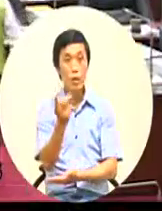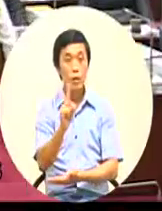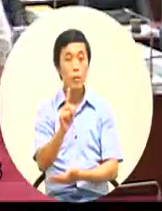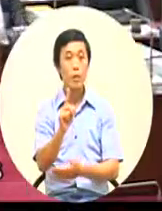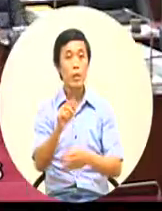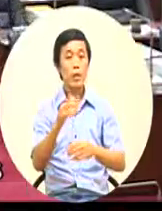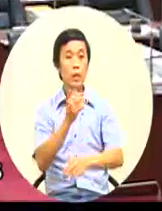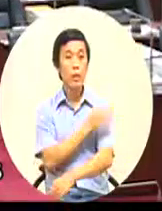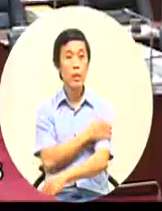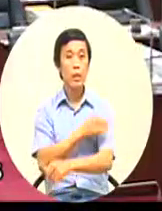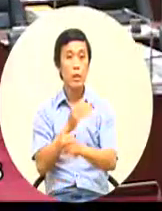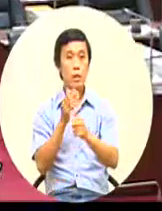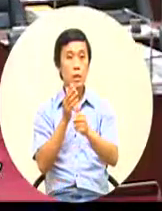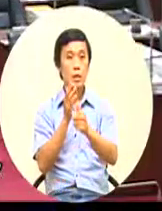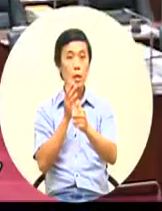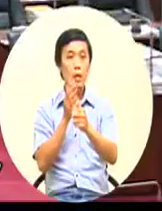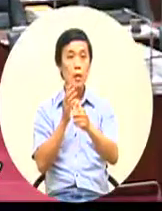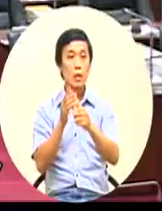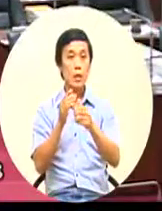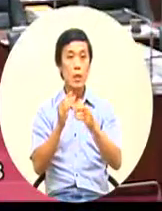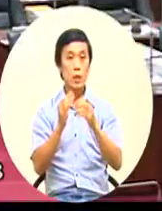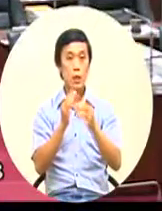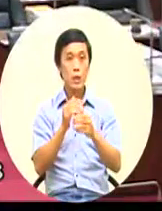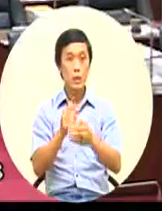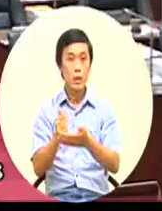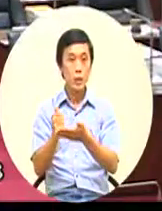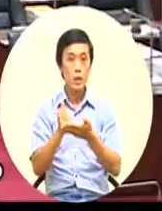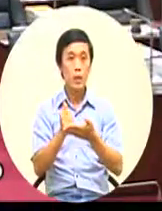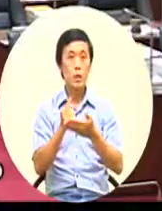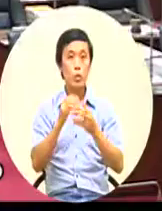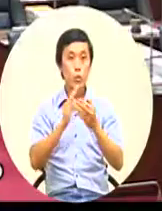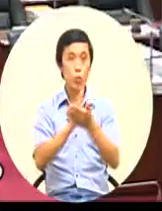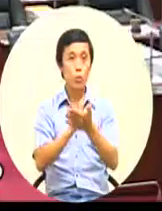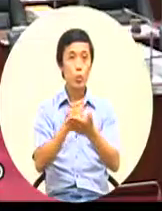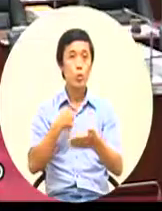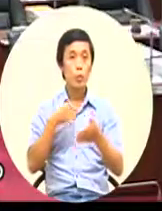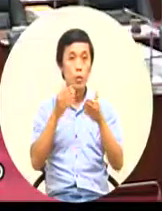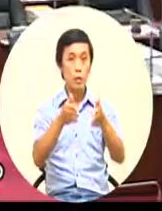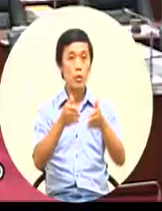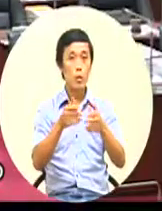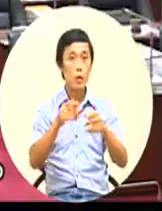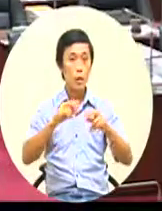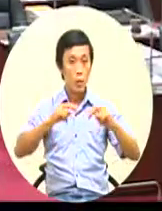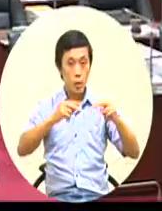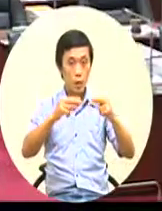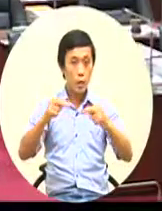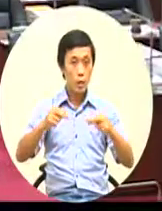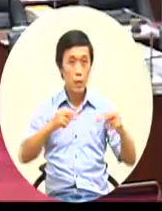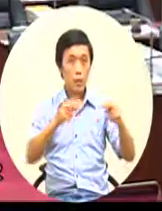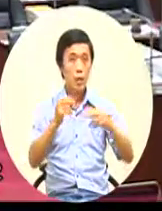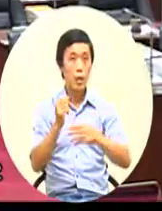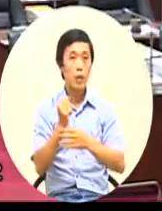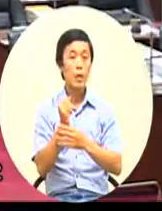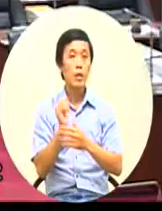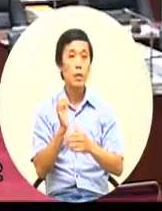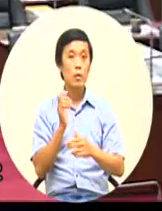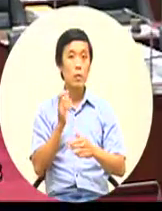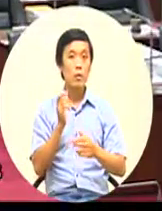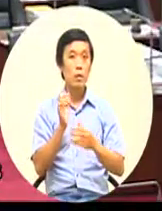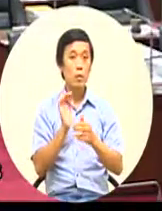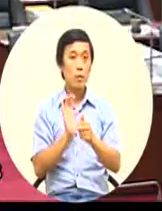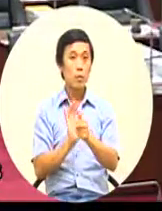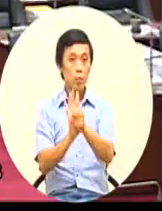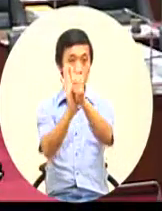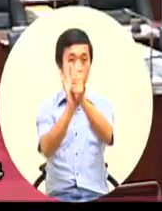相信我们民进党团这边还是要表达，我们是挺改革要建设的一个态度哈。来，我们一起喊一下：挺改革，